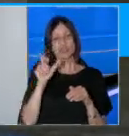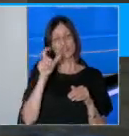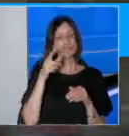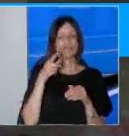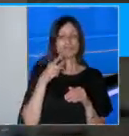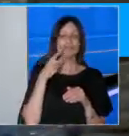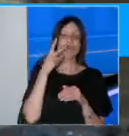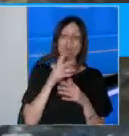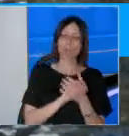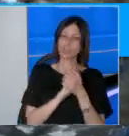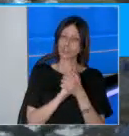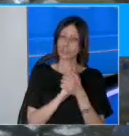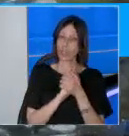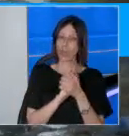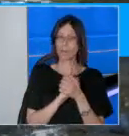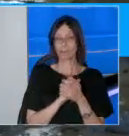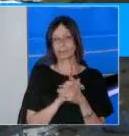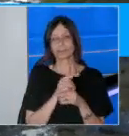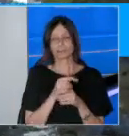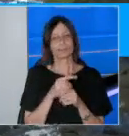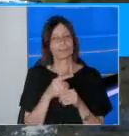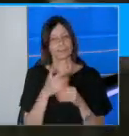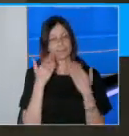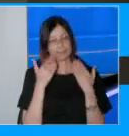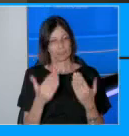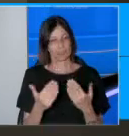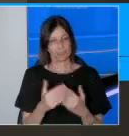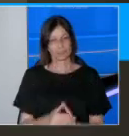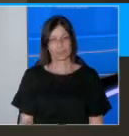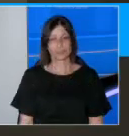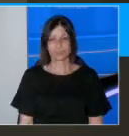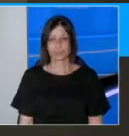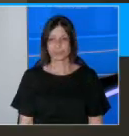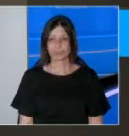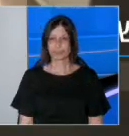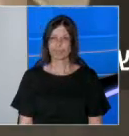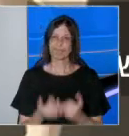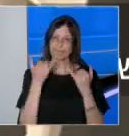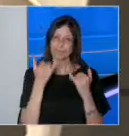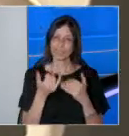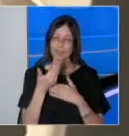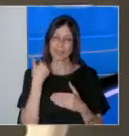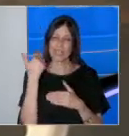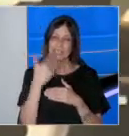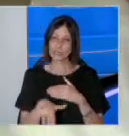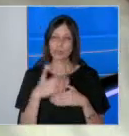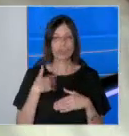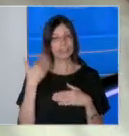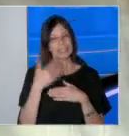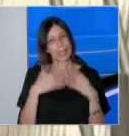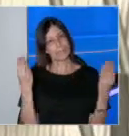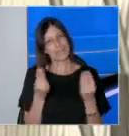יעבור בשלום. ניצב משנה אלי לוי, דובר משטרת ישראל, תודה רבה לך. תודה, ידידי. עכשיו אנחנו לפני סיום, רוצים לסיים קצת עם